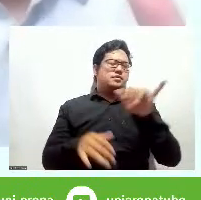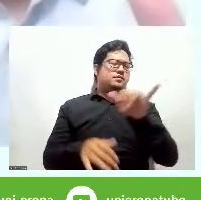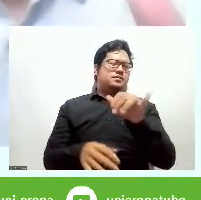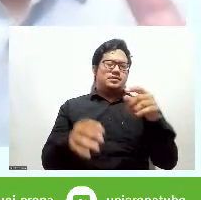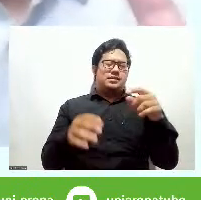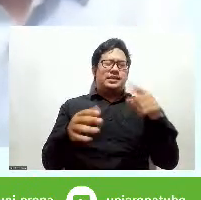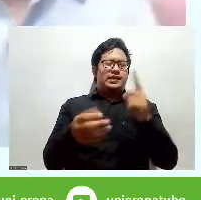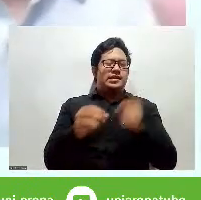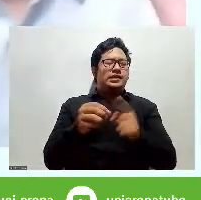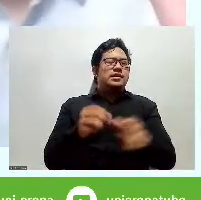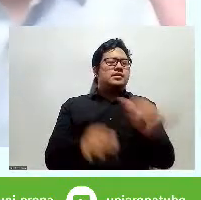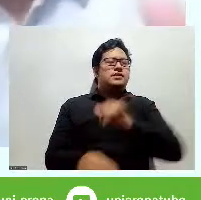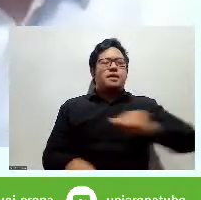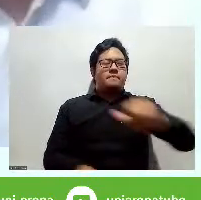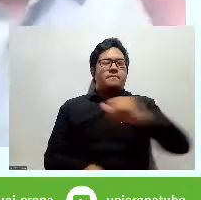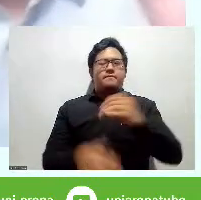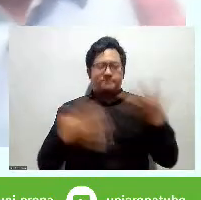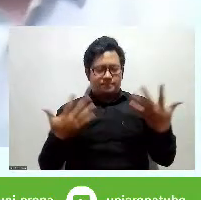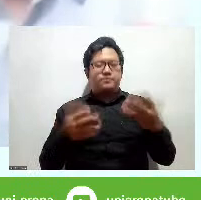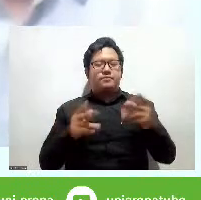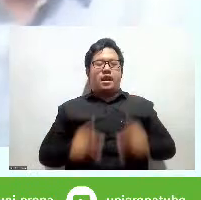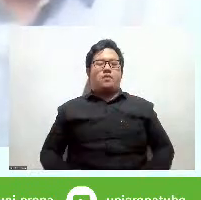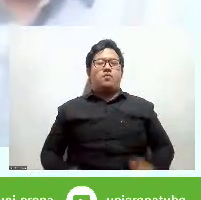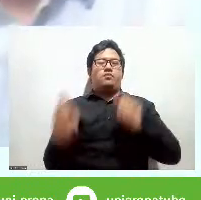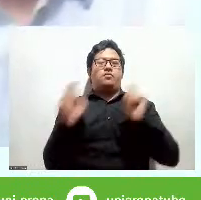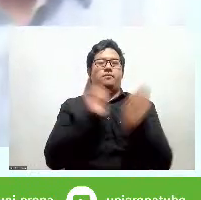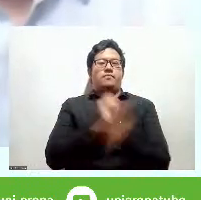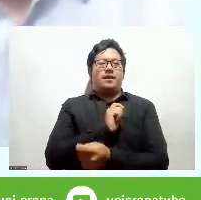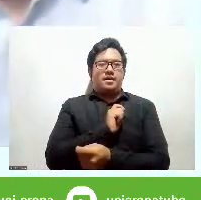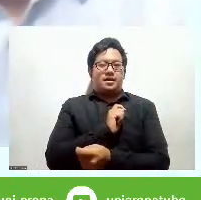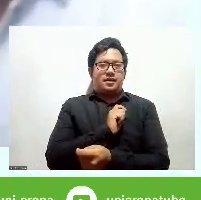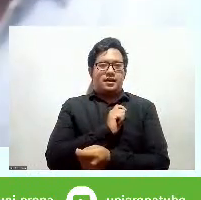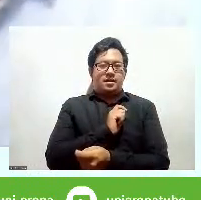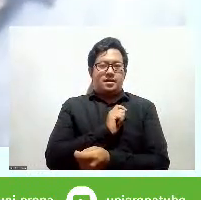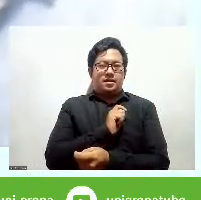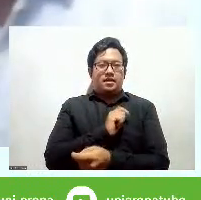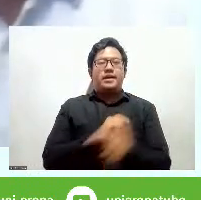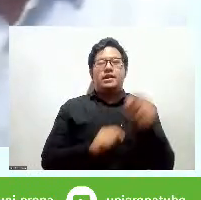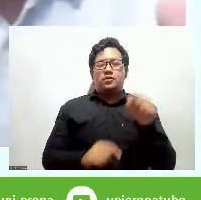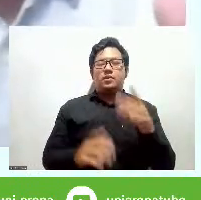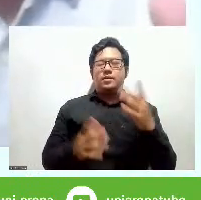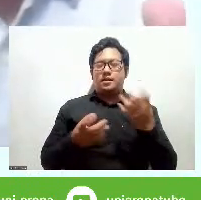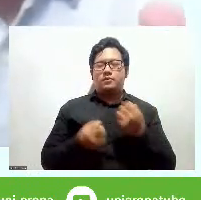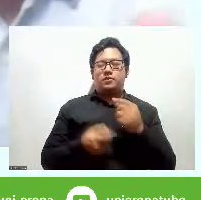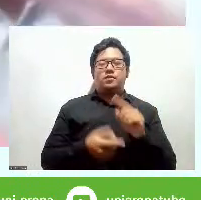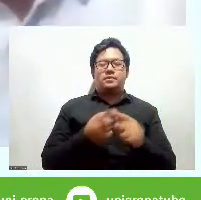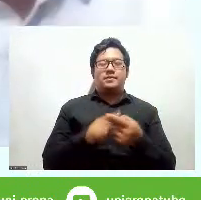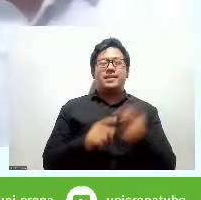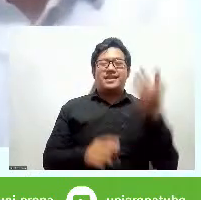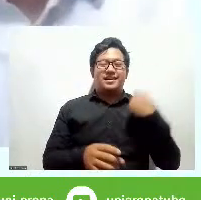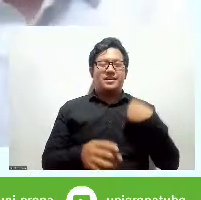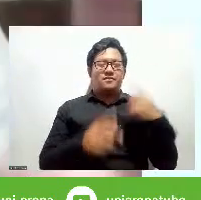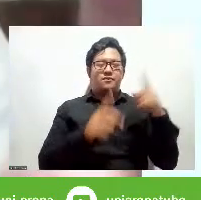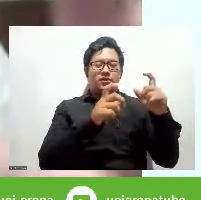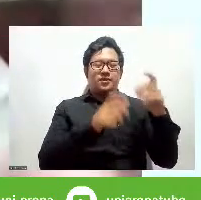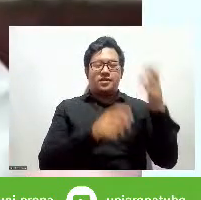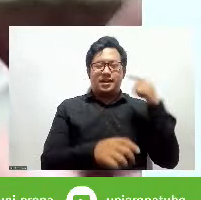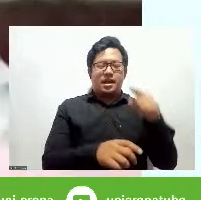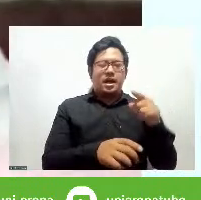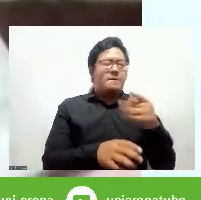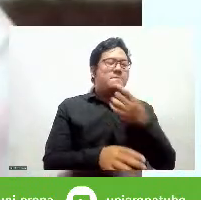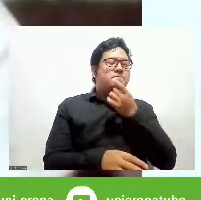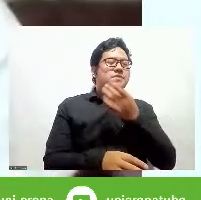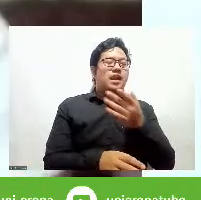itu adalah satu aspek yang sangat sulit untuk dikerjakan tadi ada Vodka pesan merokok